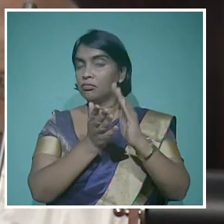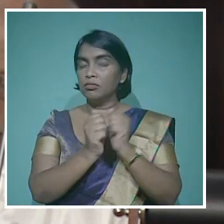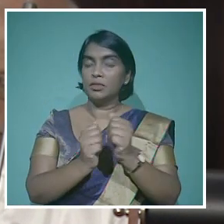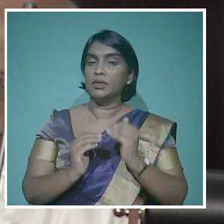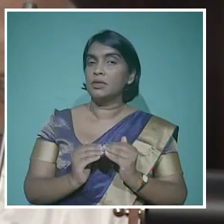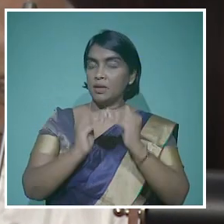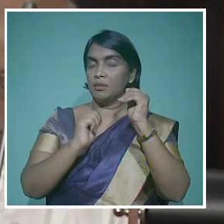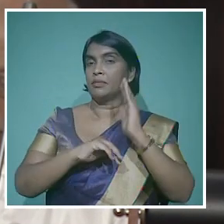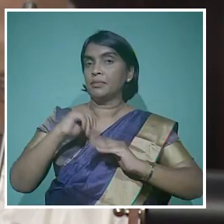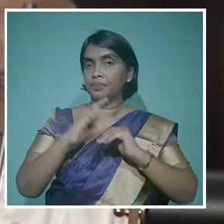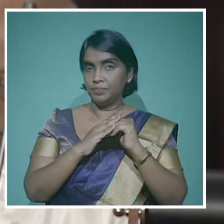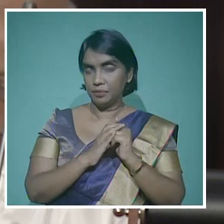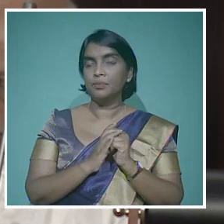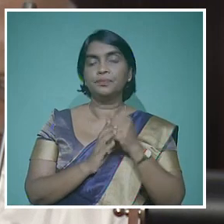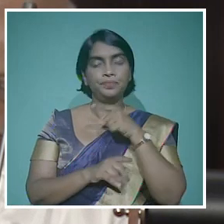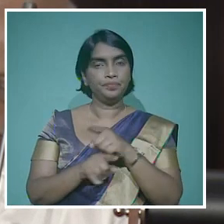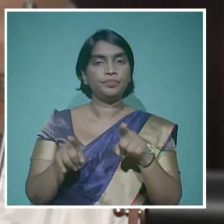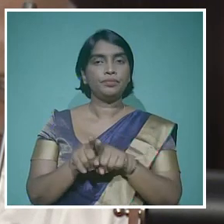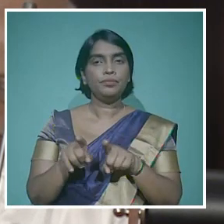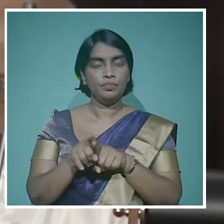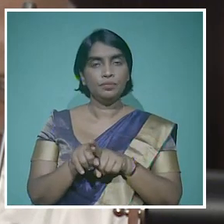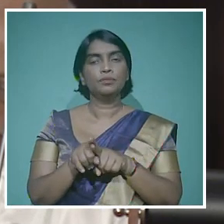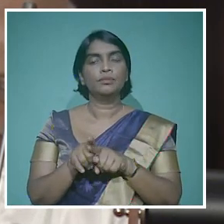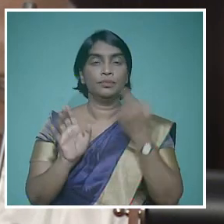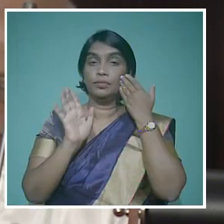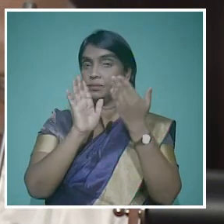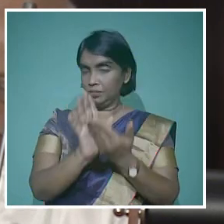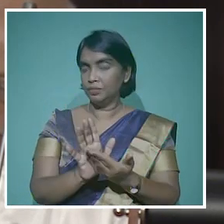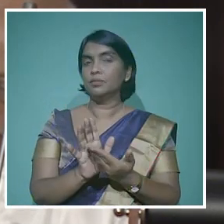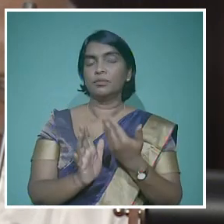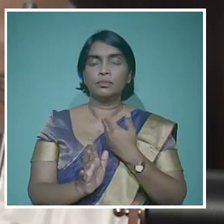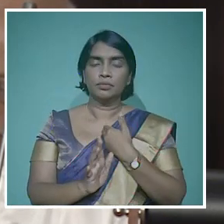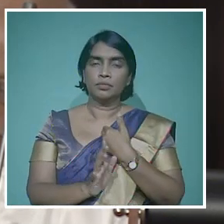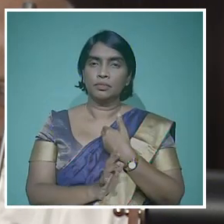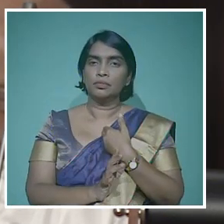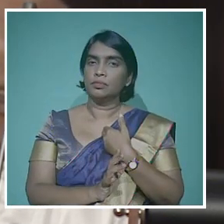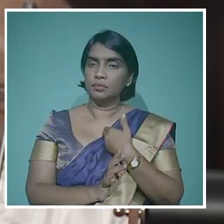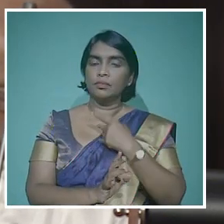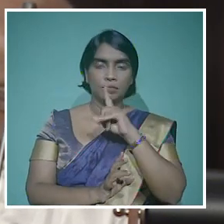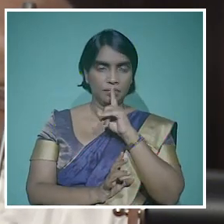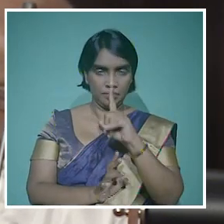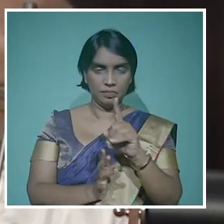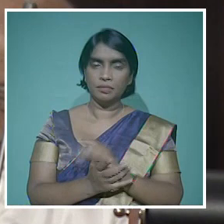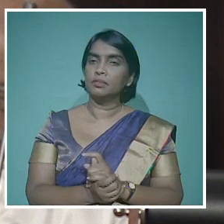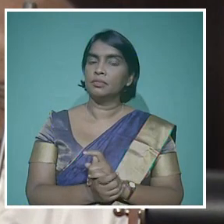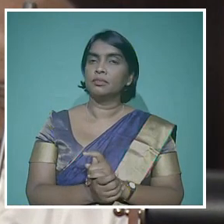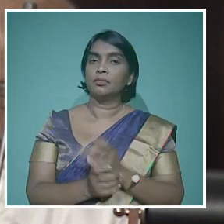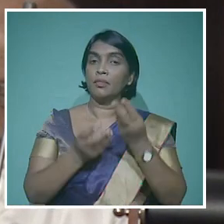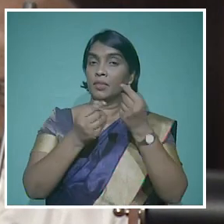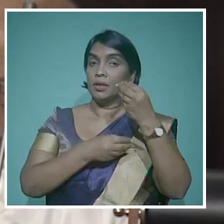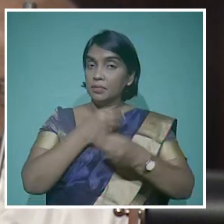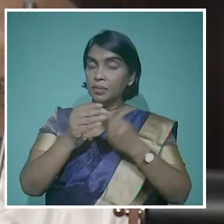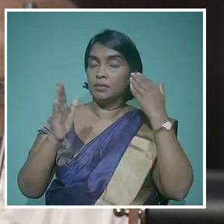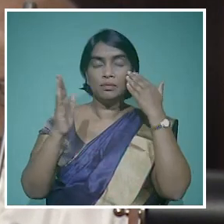සේවා සංවර්ධන වැඩසටහන ලොජිස්ටික් ඩිවලොප්මන්ට් ප්‍රෝග්‍රෑම් හඳුන්වා දීමට මම යෝජනා කරනවා. ආයෝජනයේ